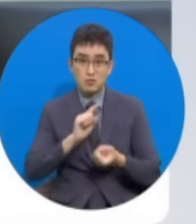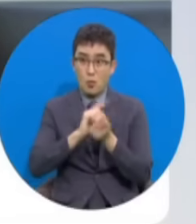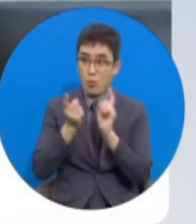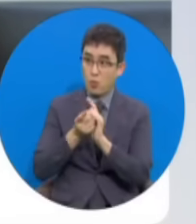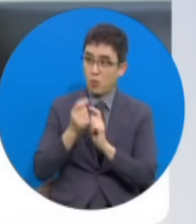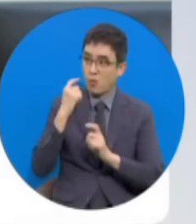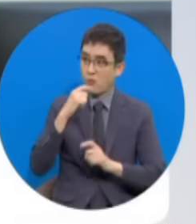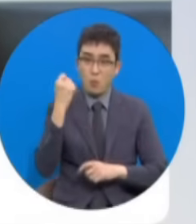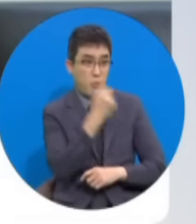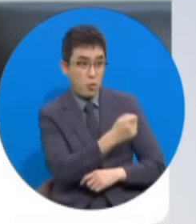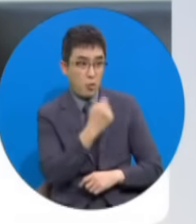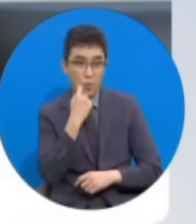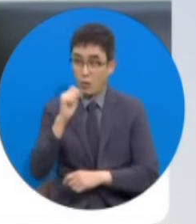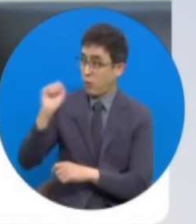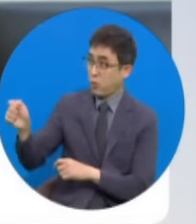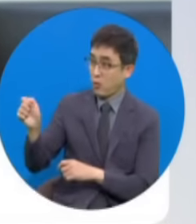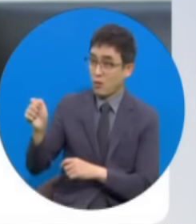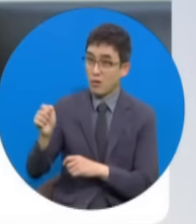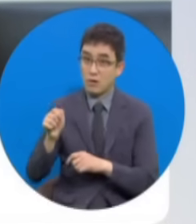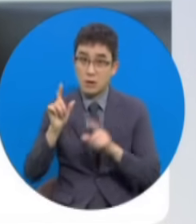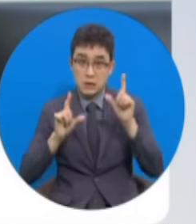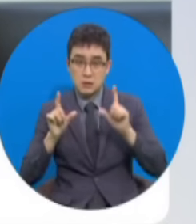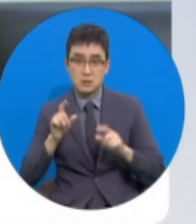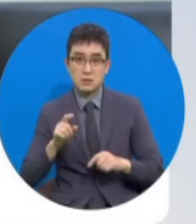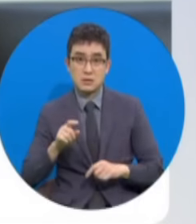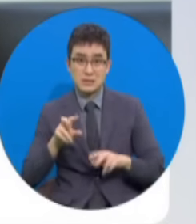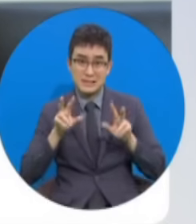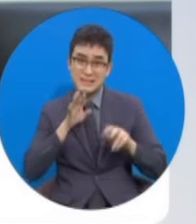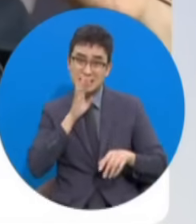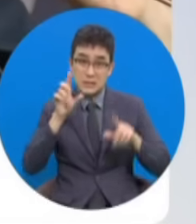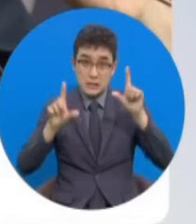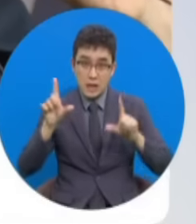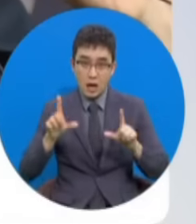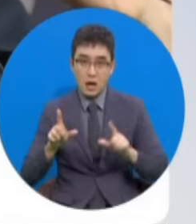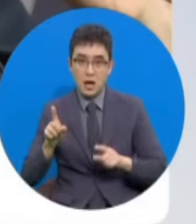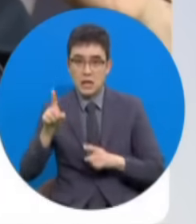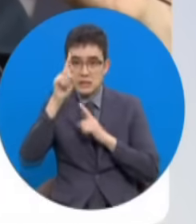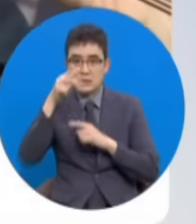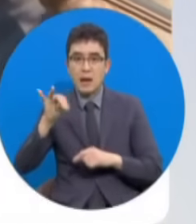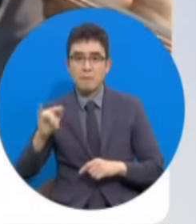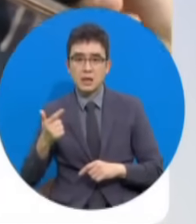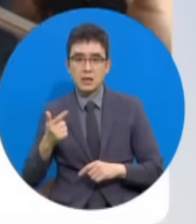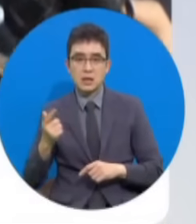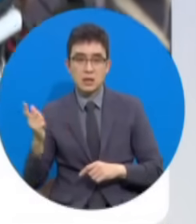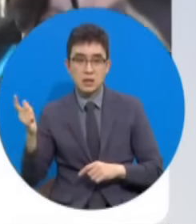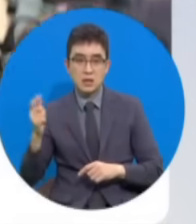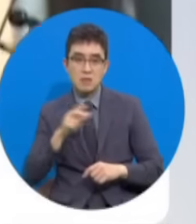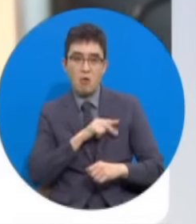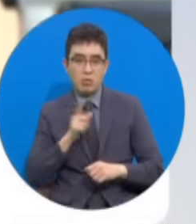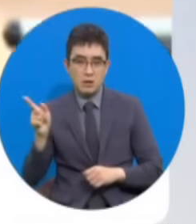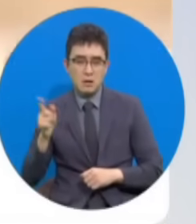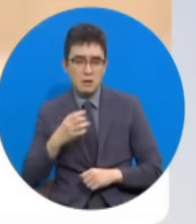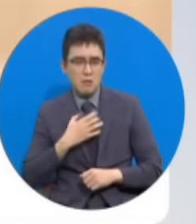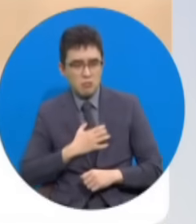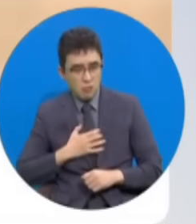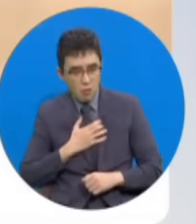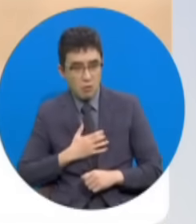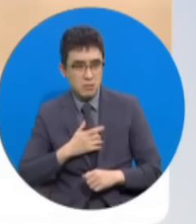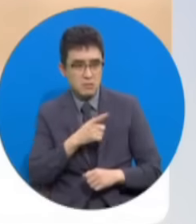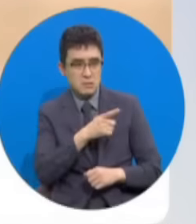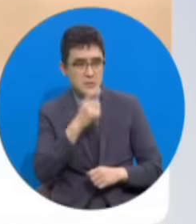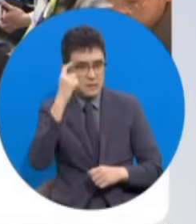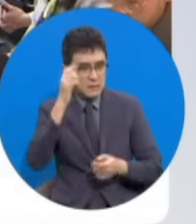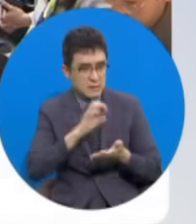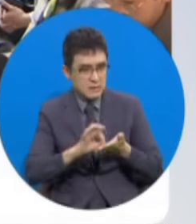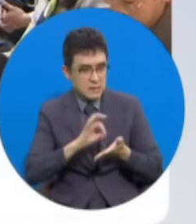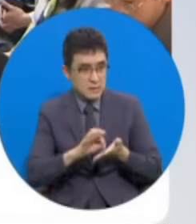줬지만 실제로는 이상민 의원이 경고를 해준 거죠. 그런데 계속 말을 듣지 않고 오히려 반대로 왜